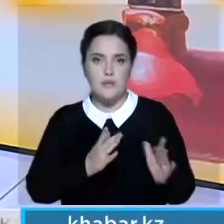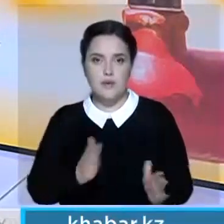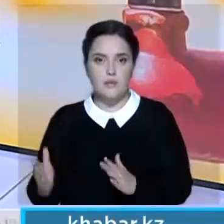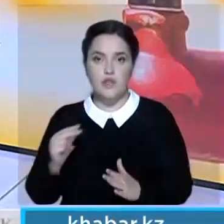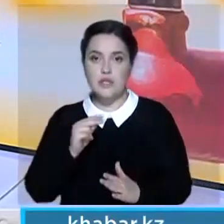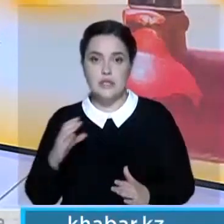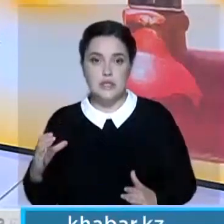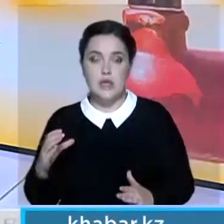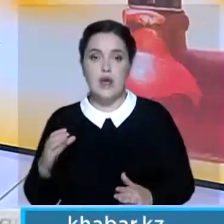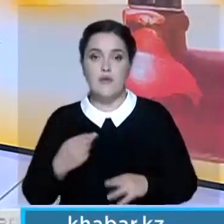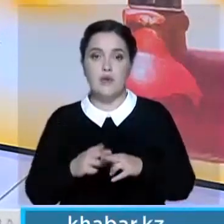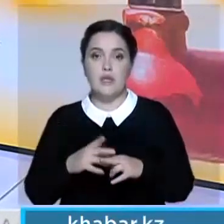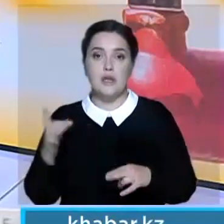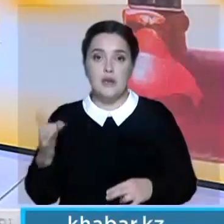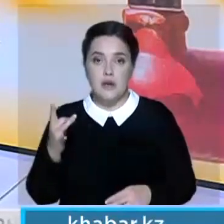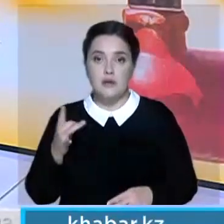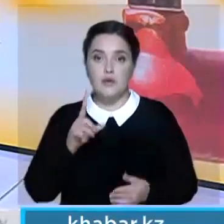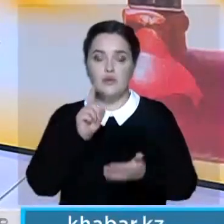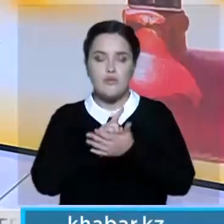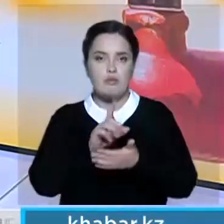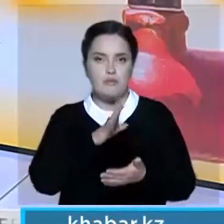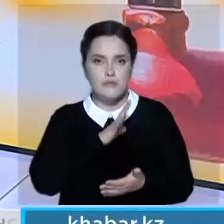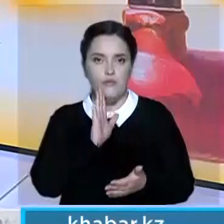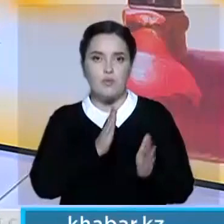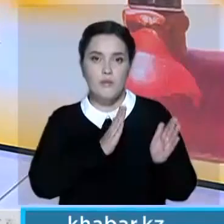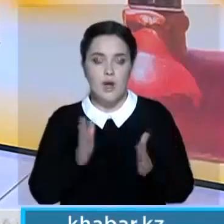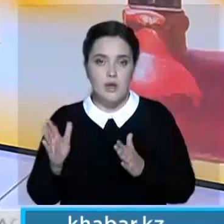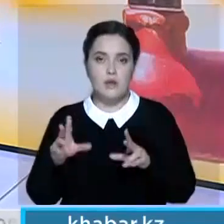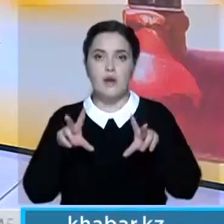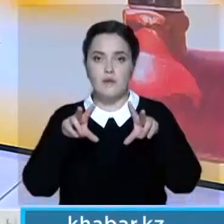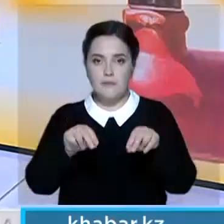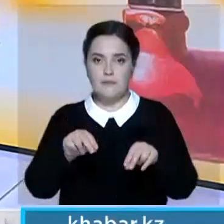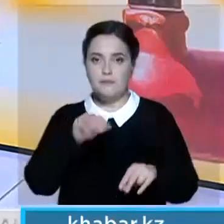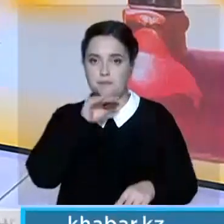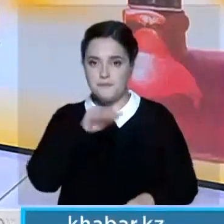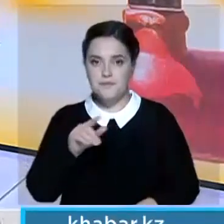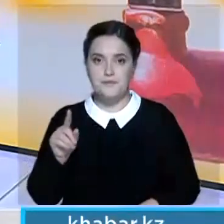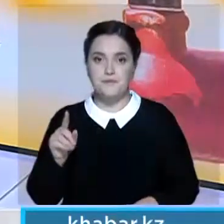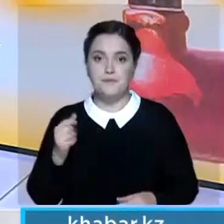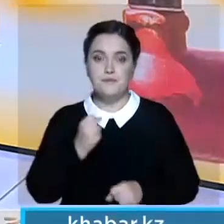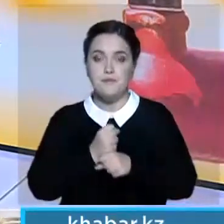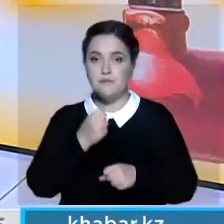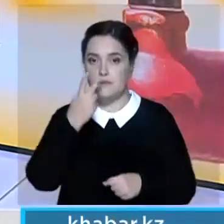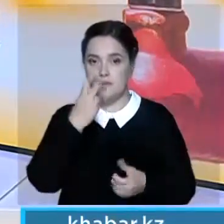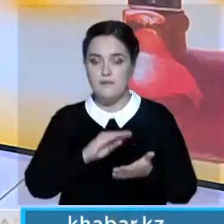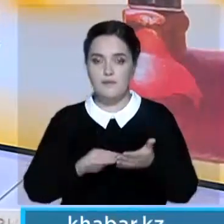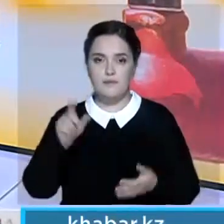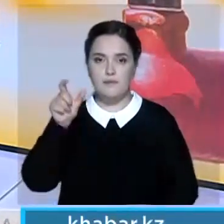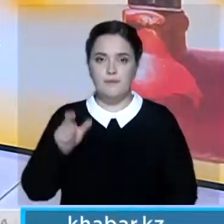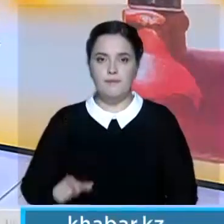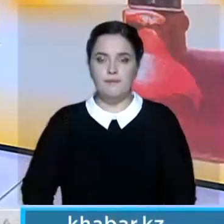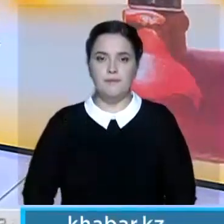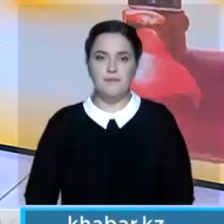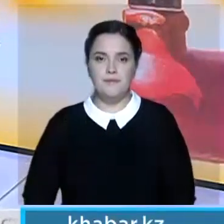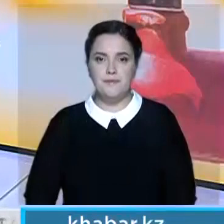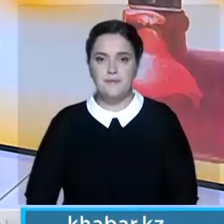режим ЧС, но в этот раз сезон должен пройти без происшествий, обещают специалисты. Что для этого сейчас делается, увидела